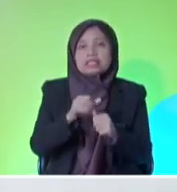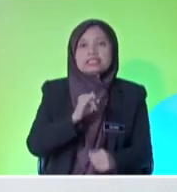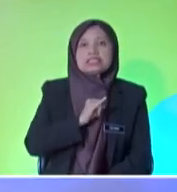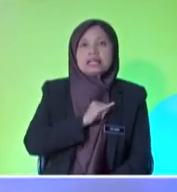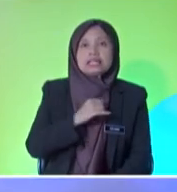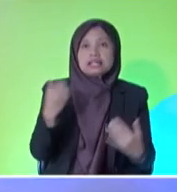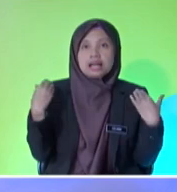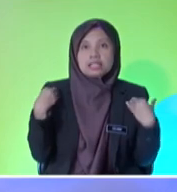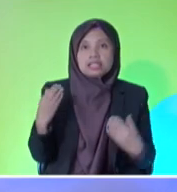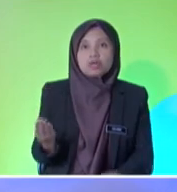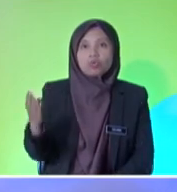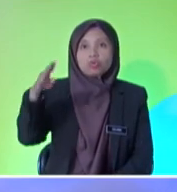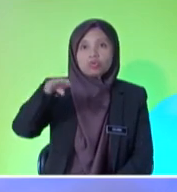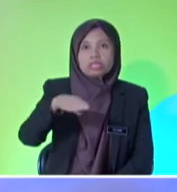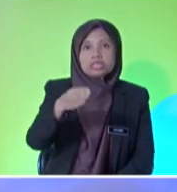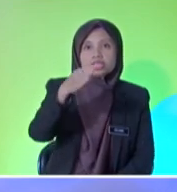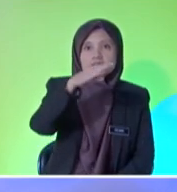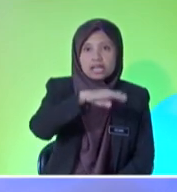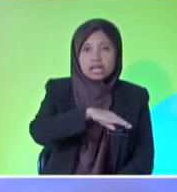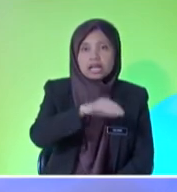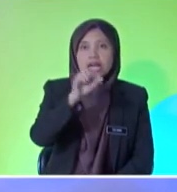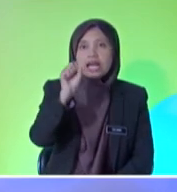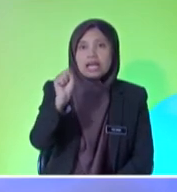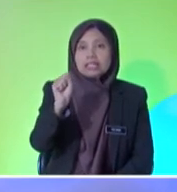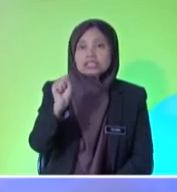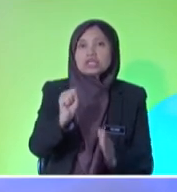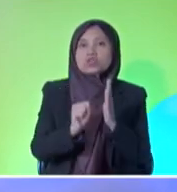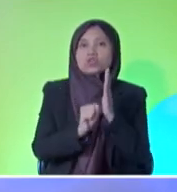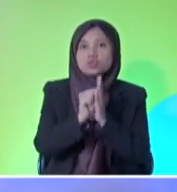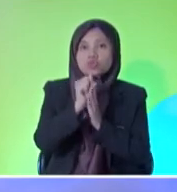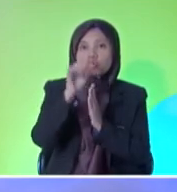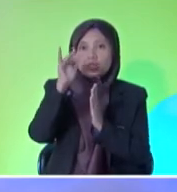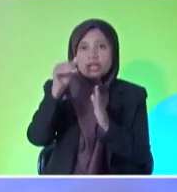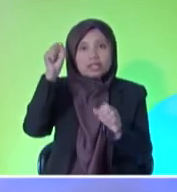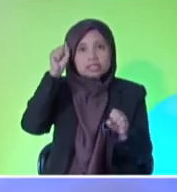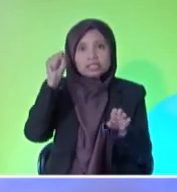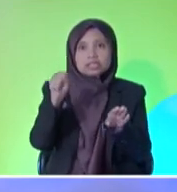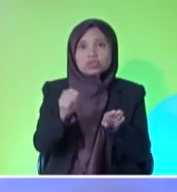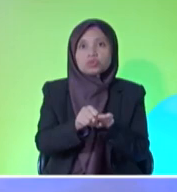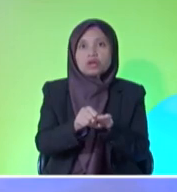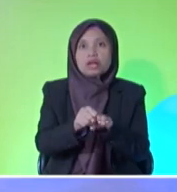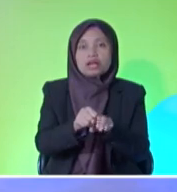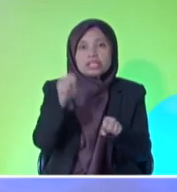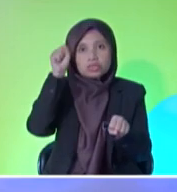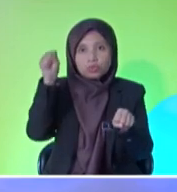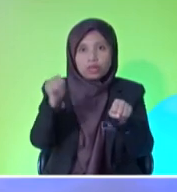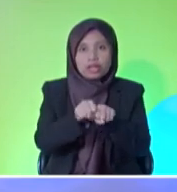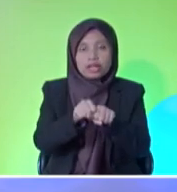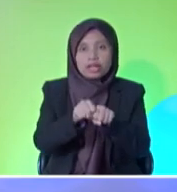ada untuk yang sesuai ada itu apa